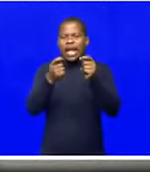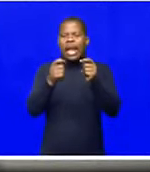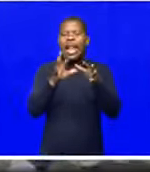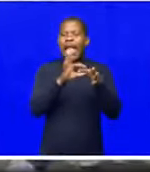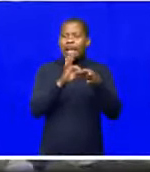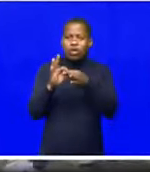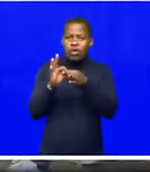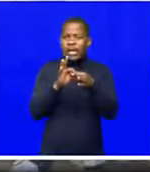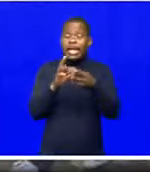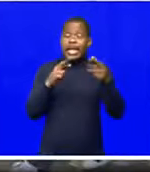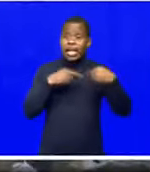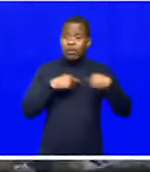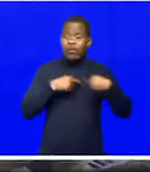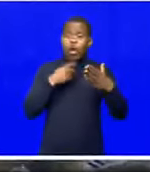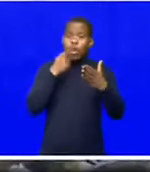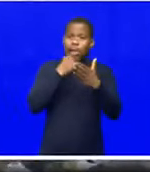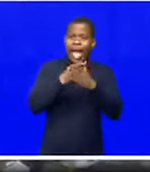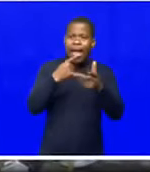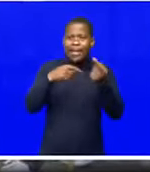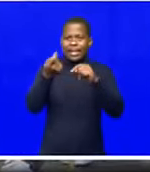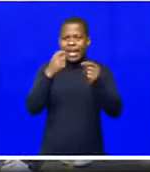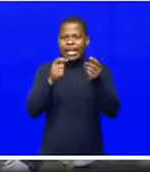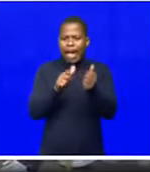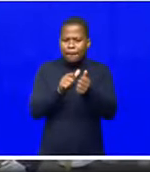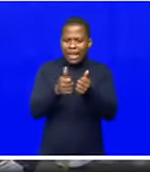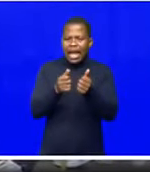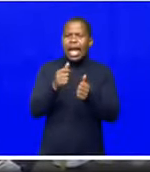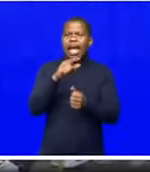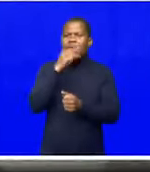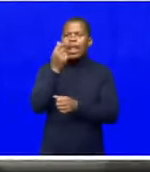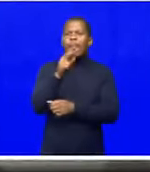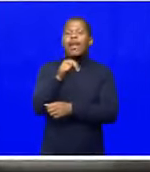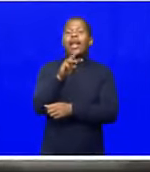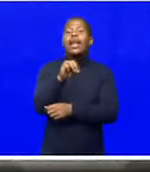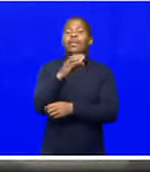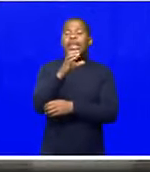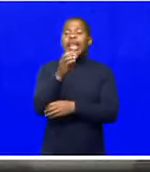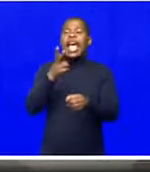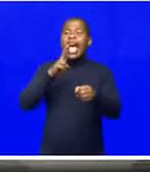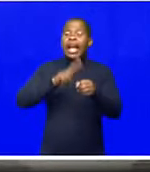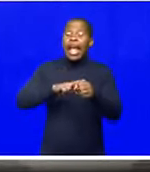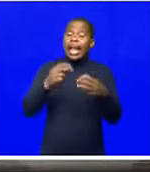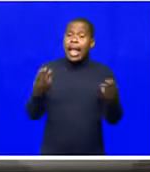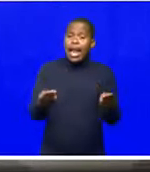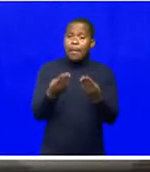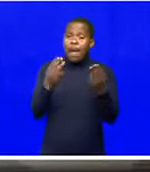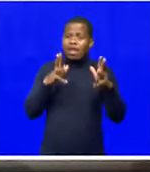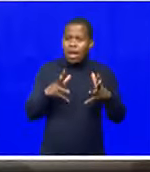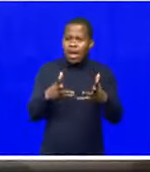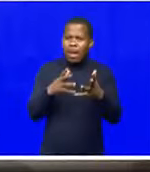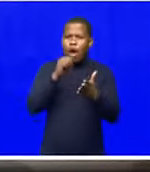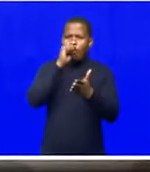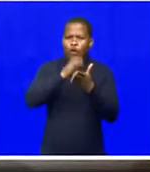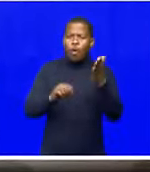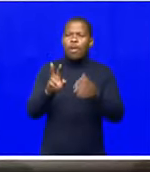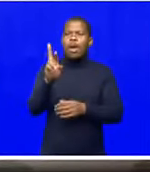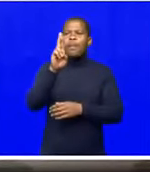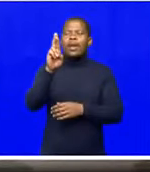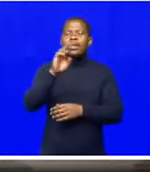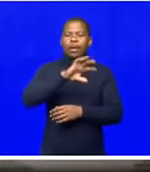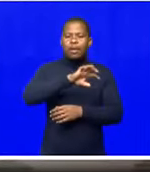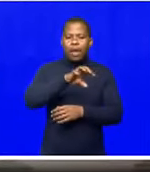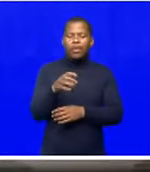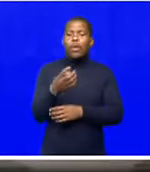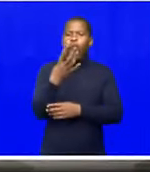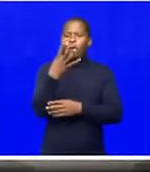Corporation. Labalimi labathole imiklomelo babuya kuto tonke tifundza takuleli kanzi bathole imali lesuka ku-1,000 emalangeni